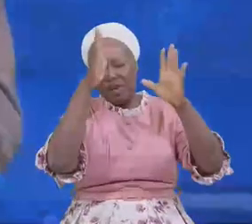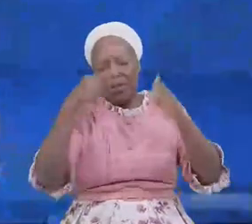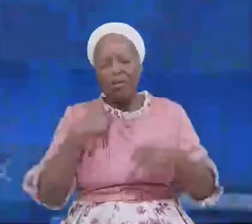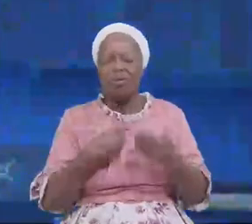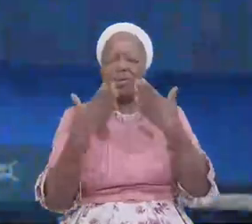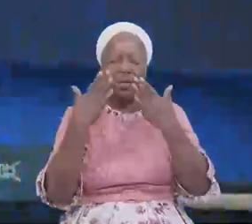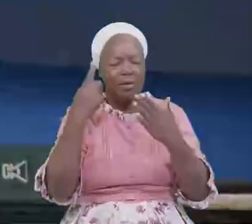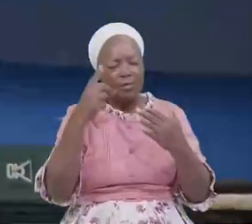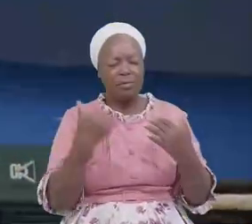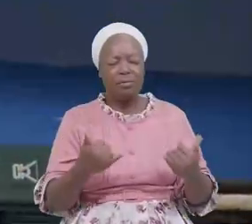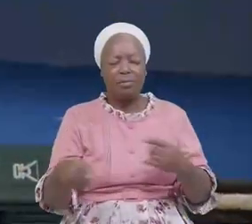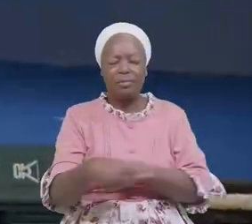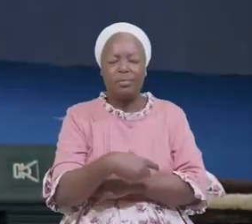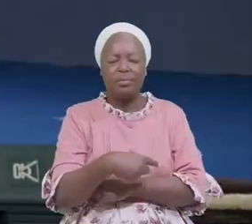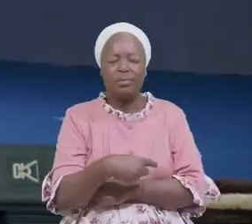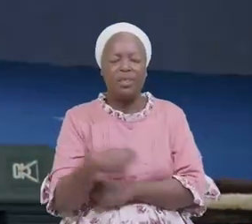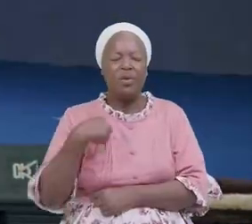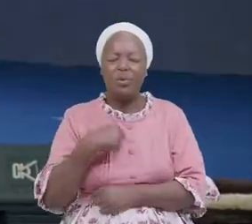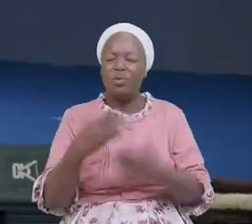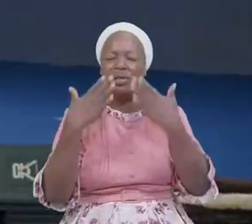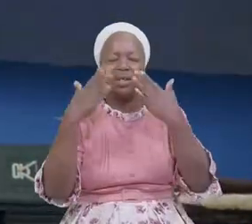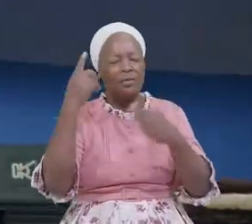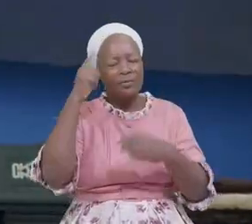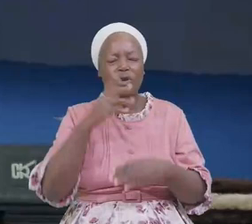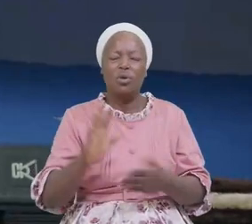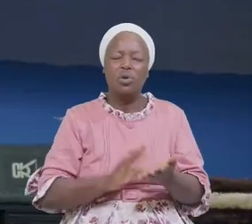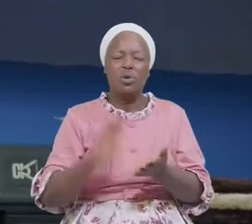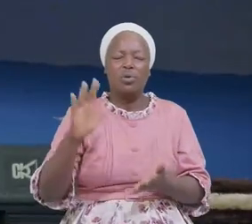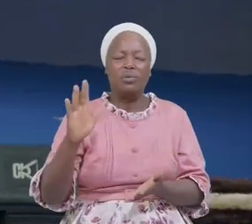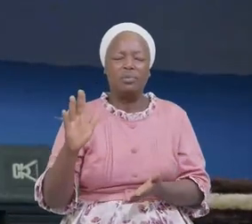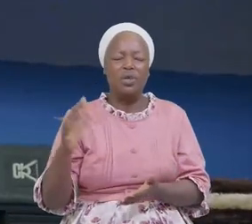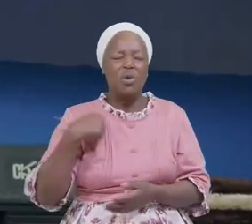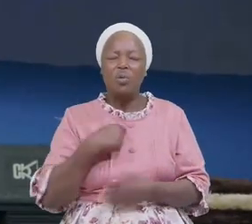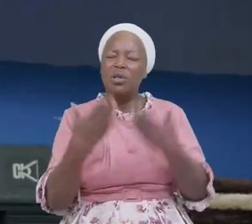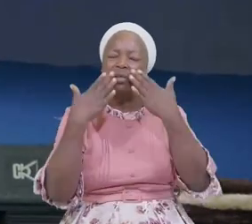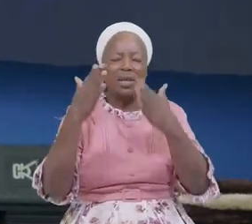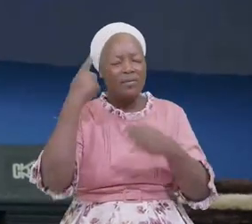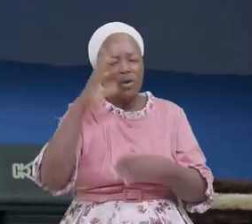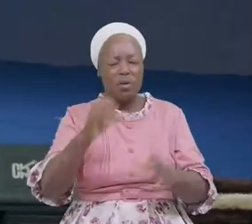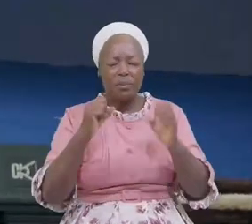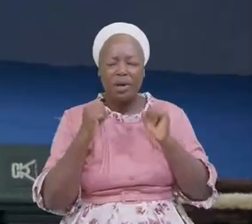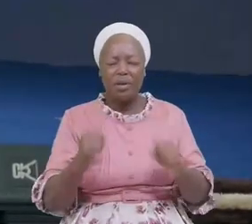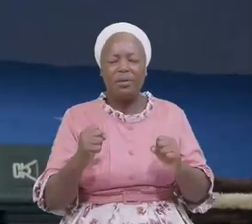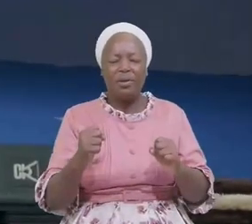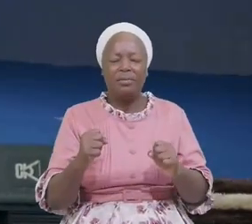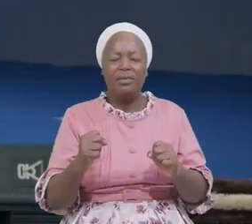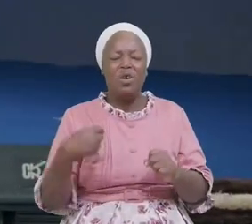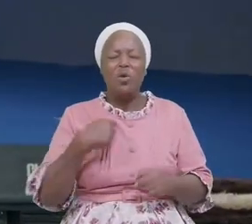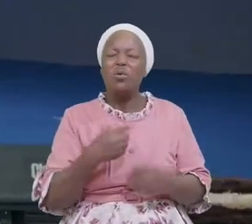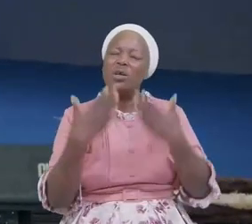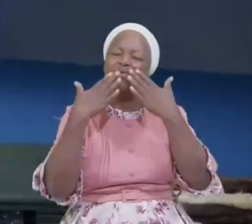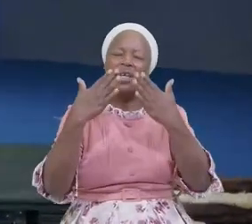Père, nous te remercions pour aujourd'hui. Nous te remercions pour ta gloire. Nous te remercions pour ta puissance.